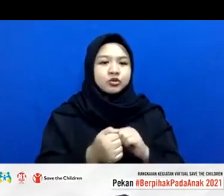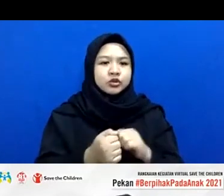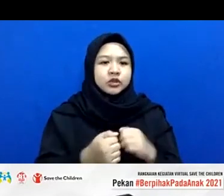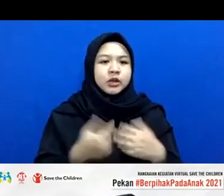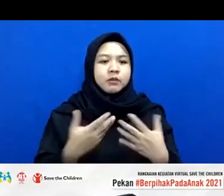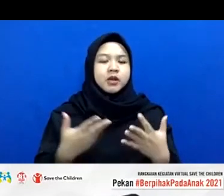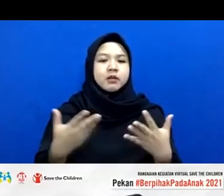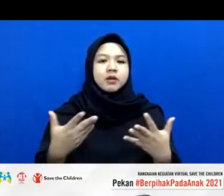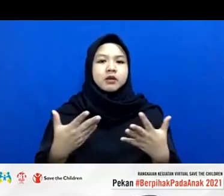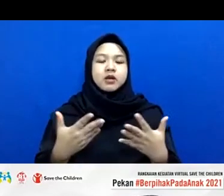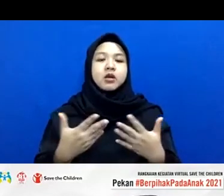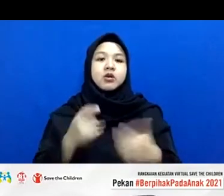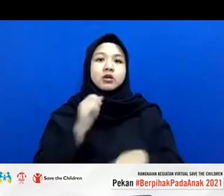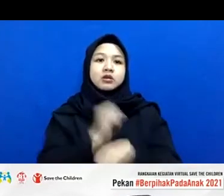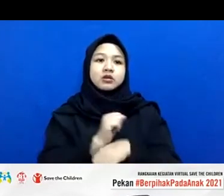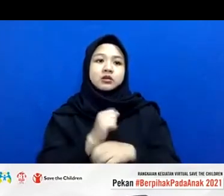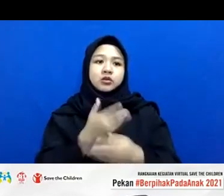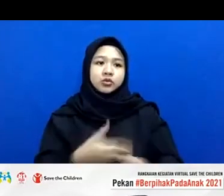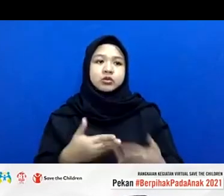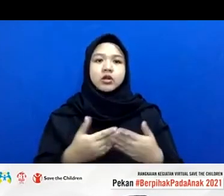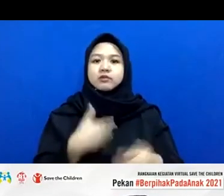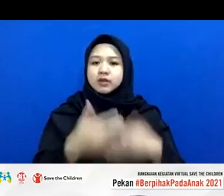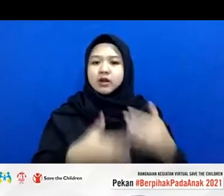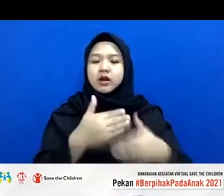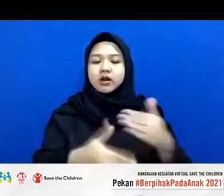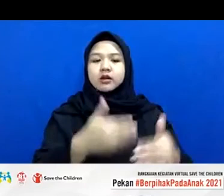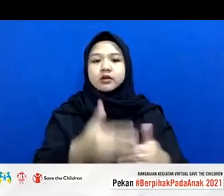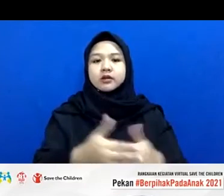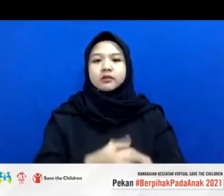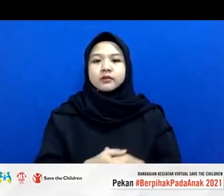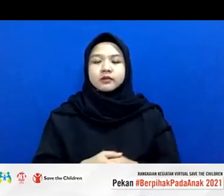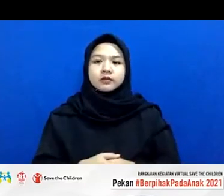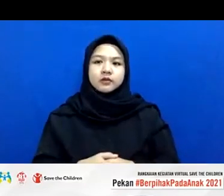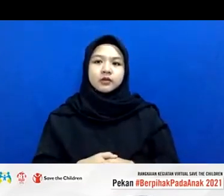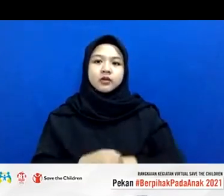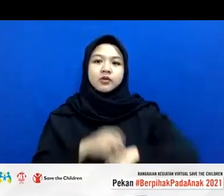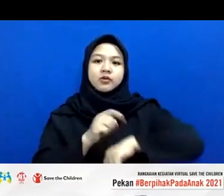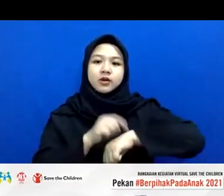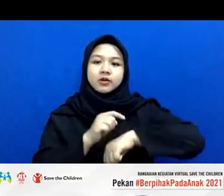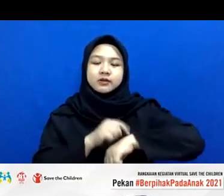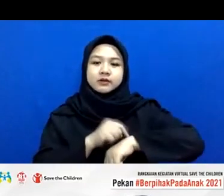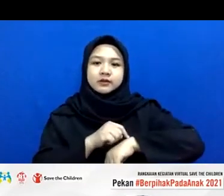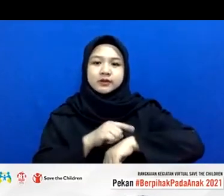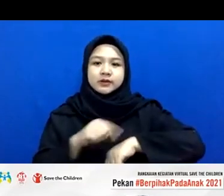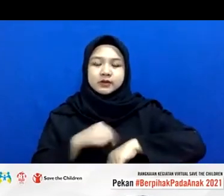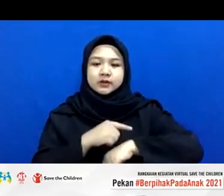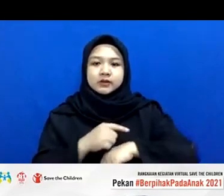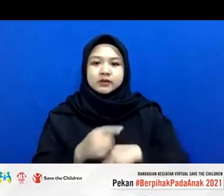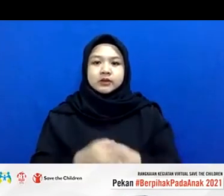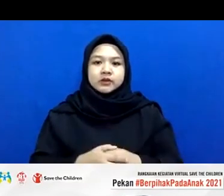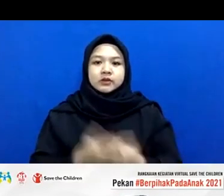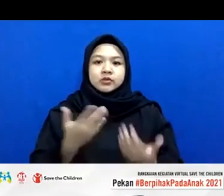bagaimana pekerja sosial kemudian menanganinya gitu. Karena waktu yang terus berjalan ya, kita kemungkinan